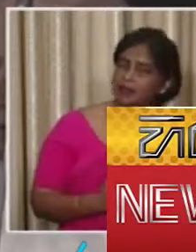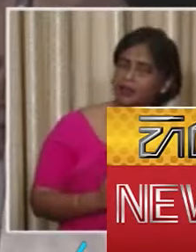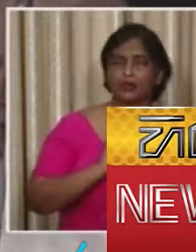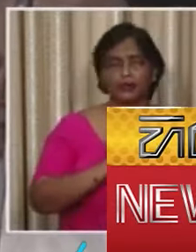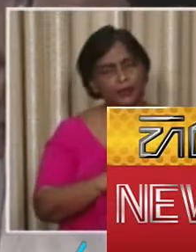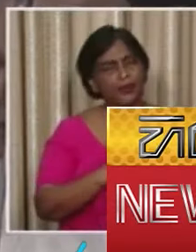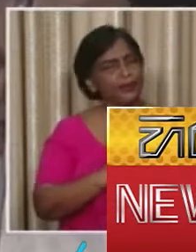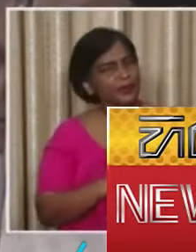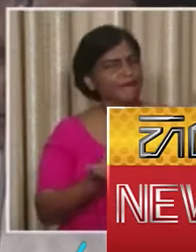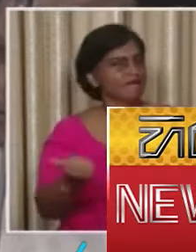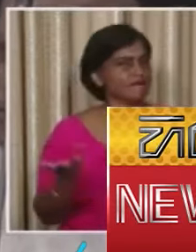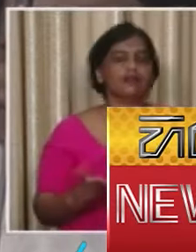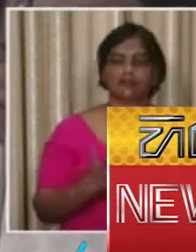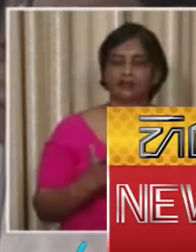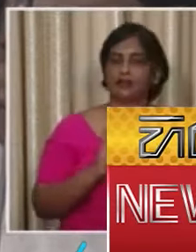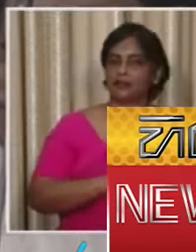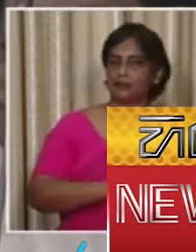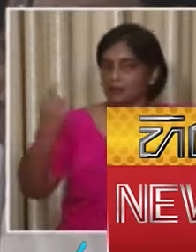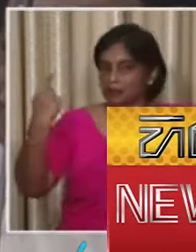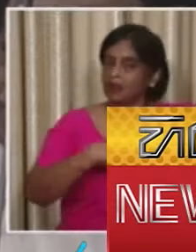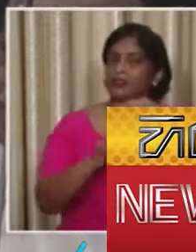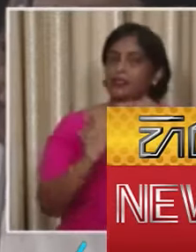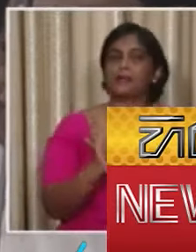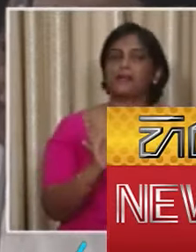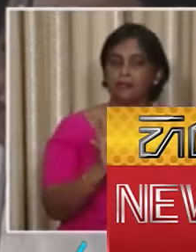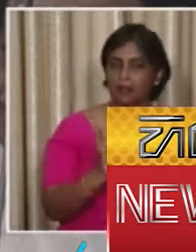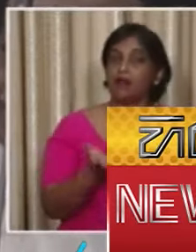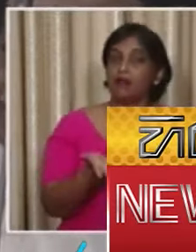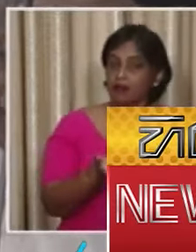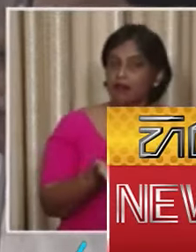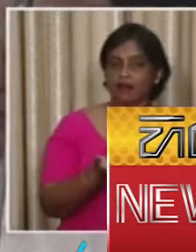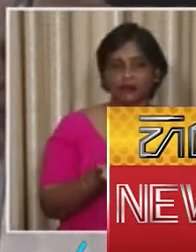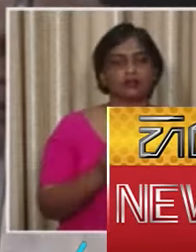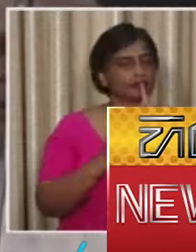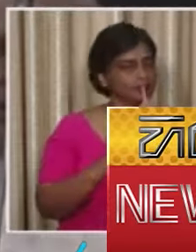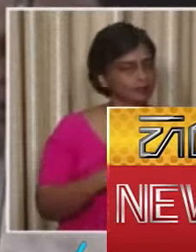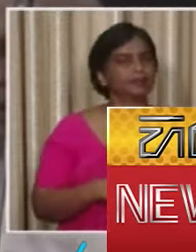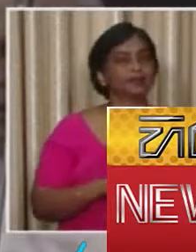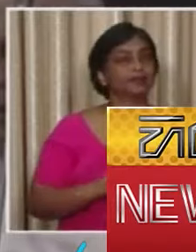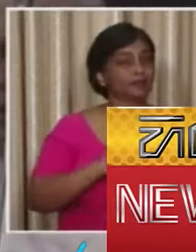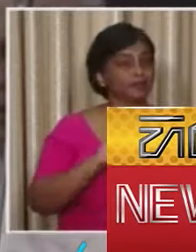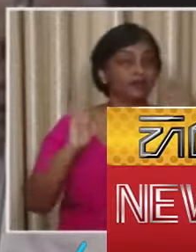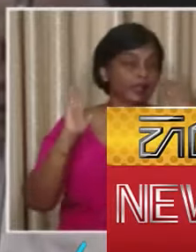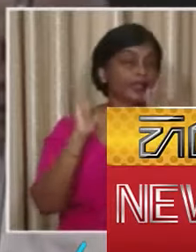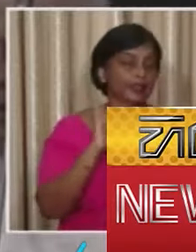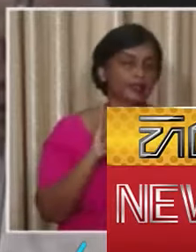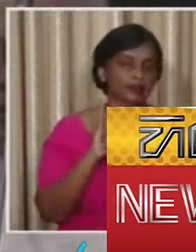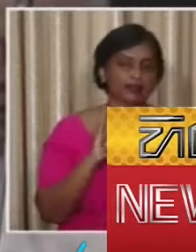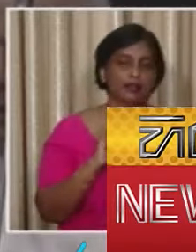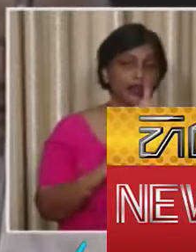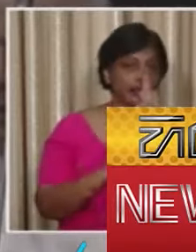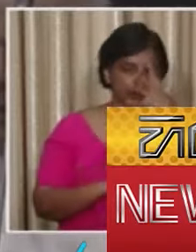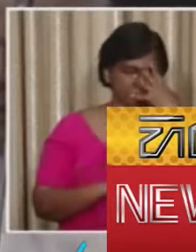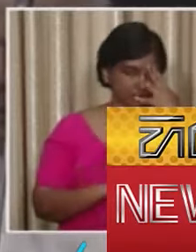ගරු කරන මට නිගරු කරන මේ ගරු සභාවේ සියලු සමාජිකයන් යාලි යාලිත් ඉල්ලා සිටින්නේ රට ගැන සිතන්න. එකක්